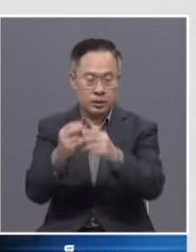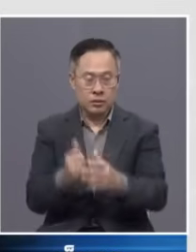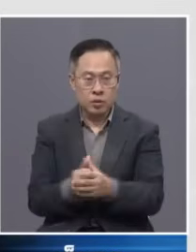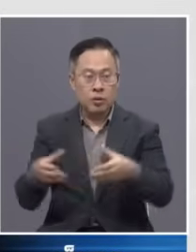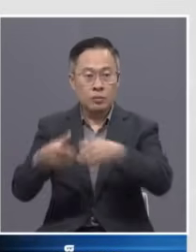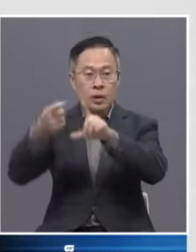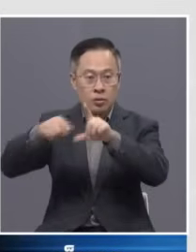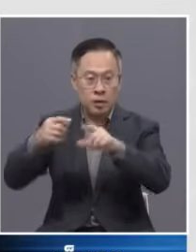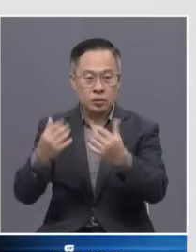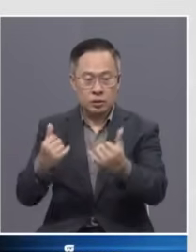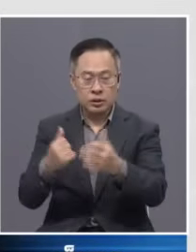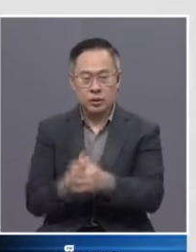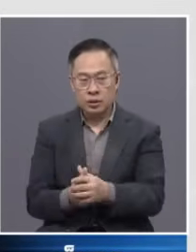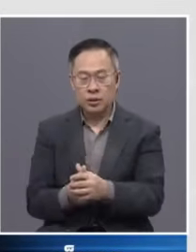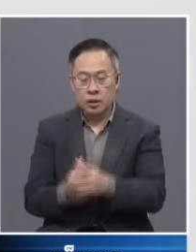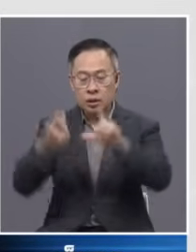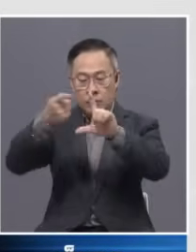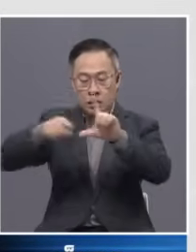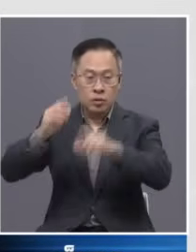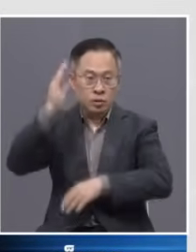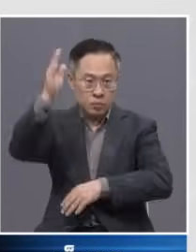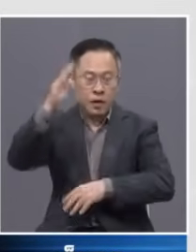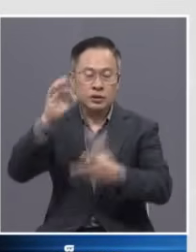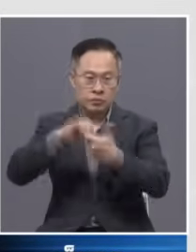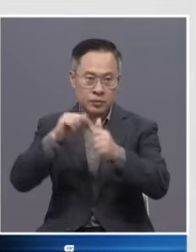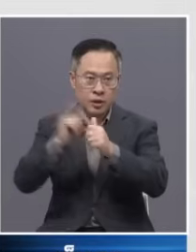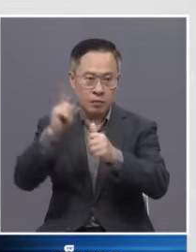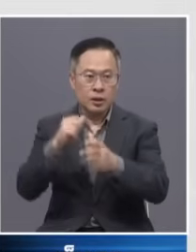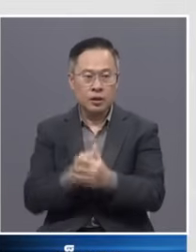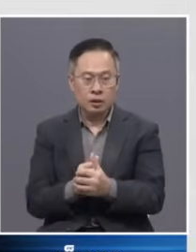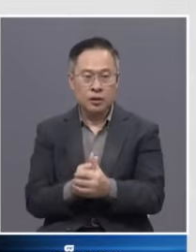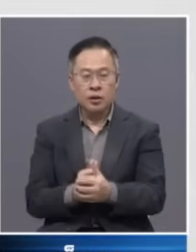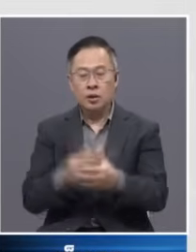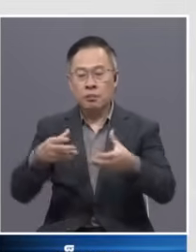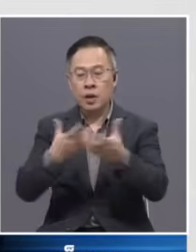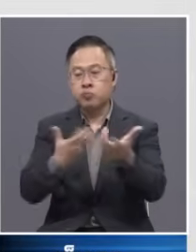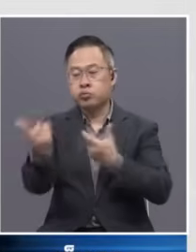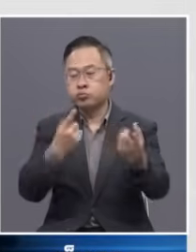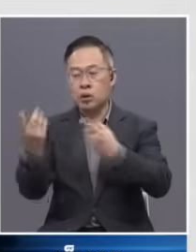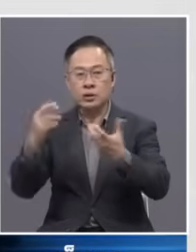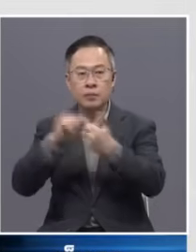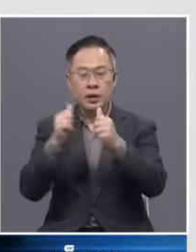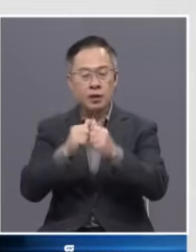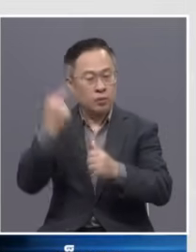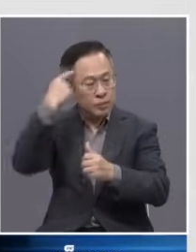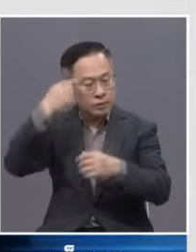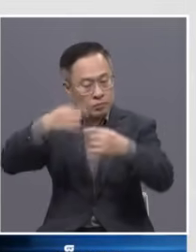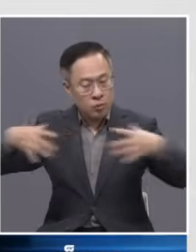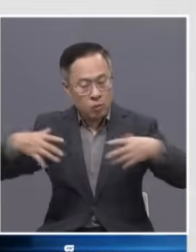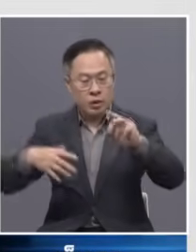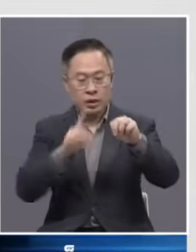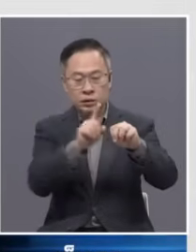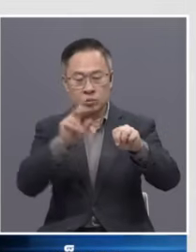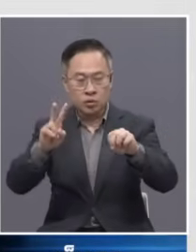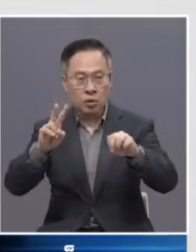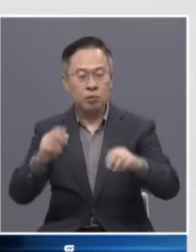คก้าวไกลเนี่ยมองว่าในอนาคตมีความเสี่ยงมีความเป็นไปได้นะที่พรรคจะแตกกันจากเรื่องนี้อาจจะมีบางคนเห็นว่าทำ